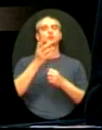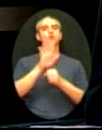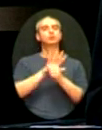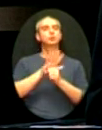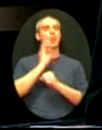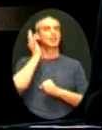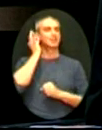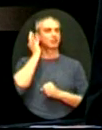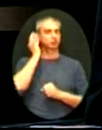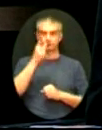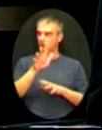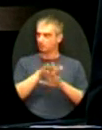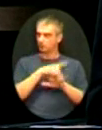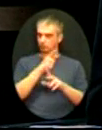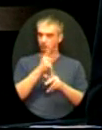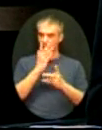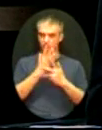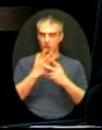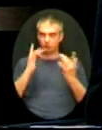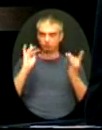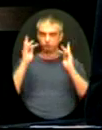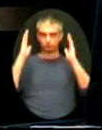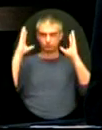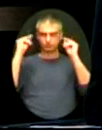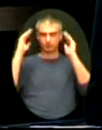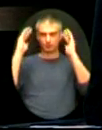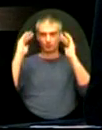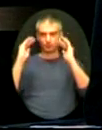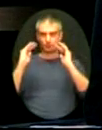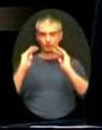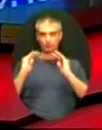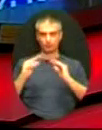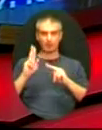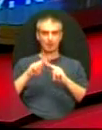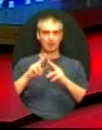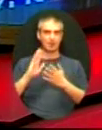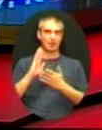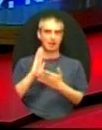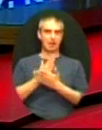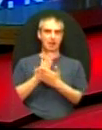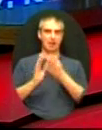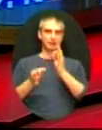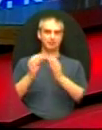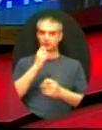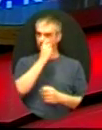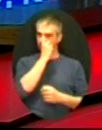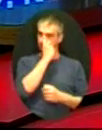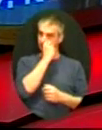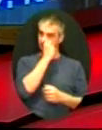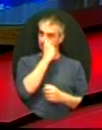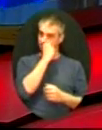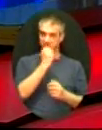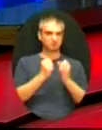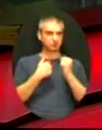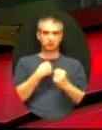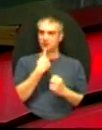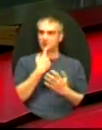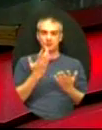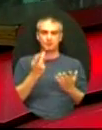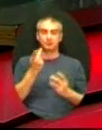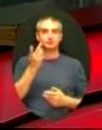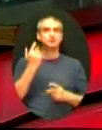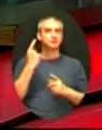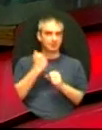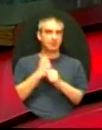לך. שלום. את מרגישה שהאהבה קצת שקעה אחרי הכרעת הדין המהדהדת הזאת? קשה לי לומר, אני חושבת שהיא